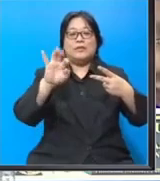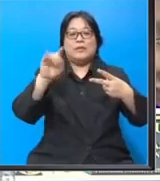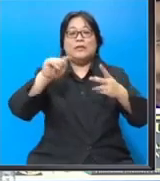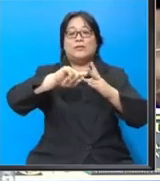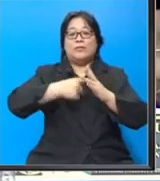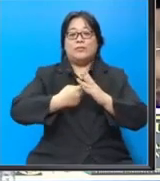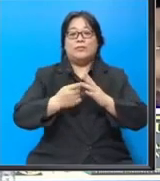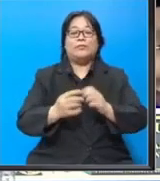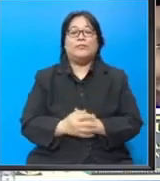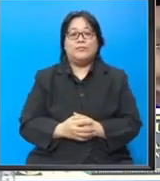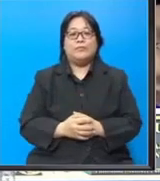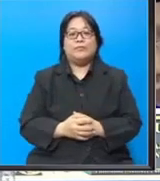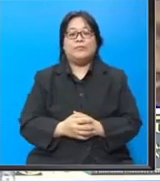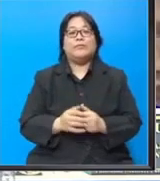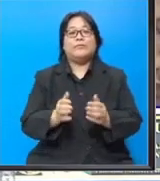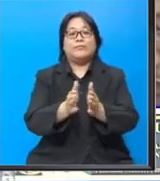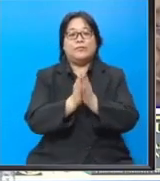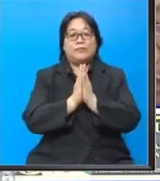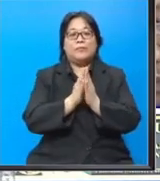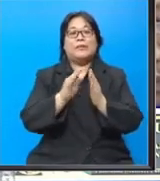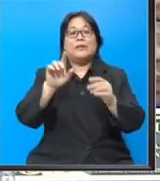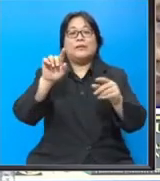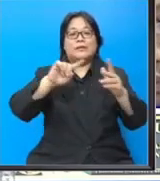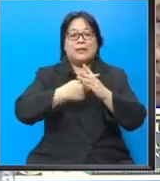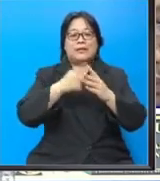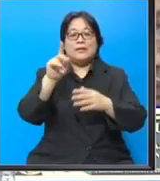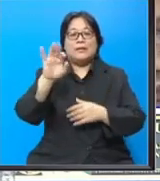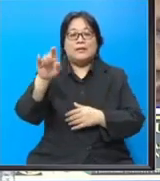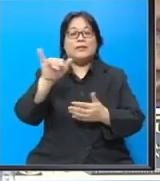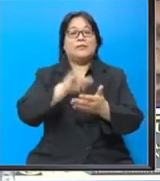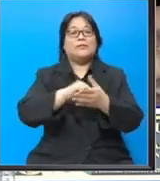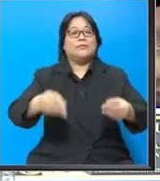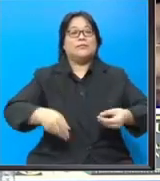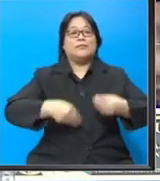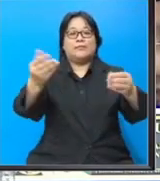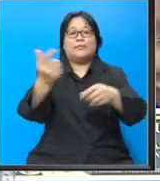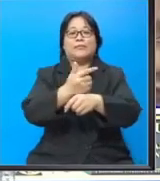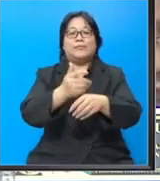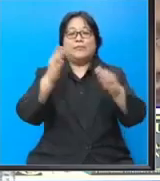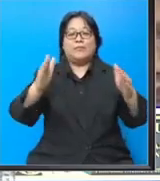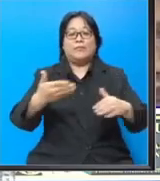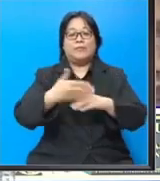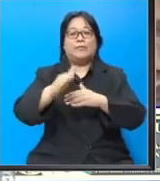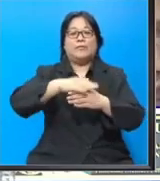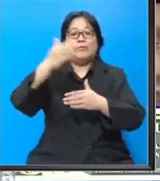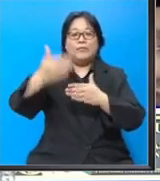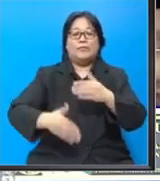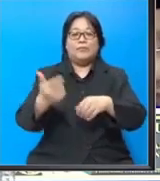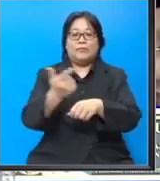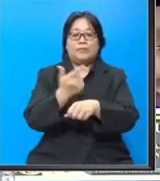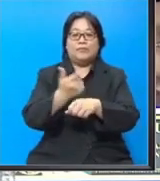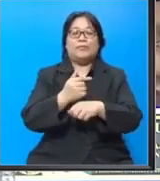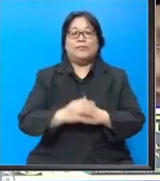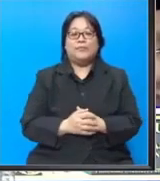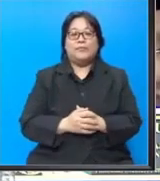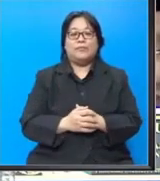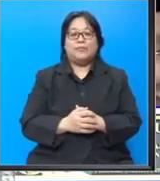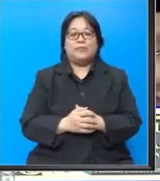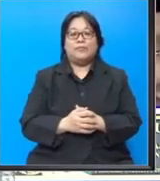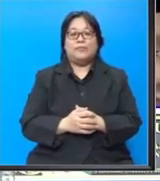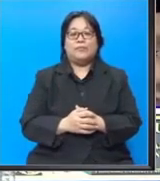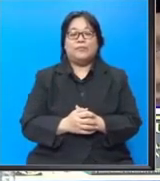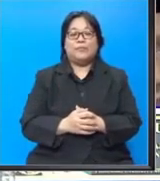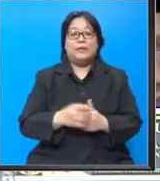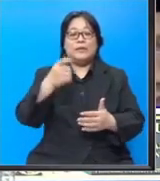permulaan dengan izin starter kit yang diberikan kepada pelatih setelah menamatkan latihan Kaskus